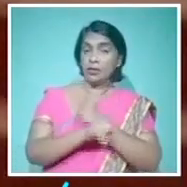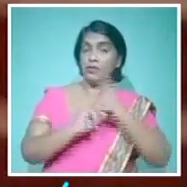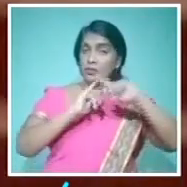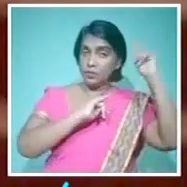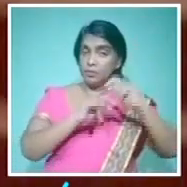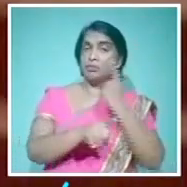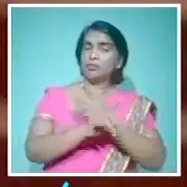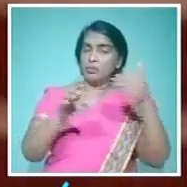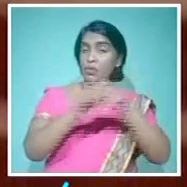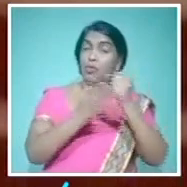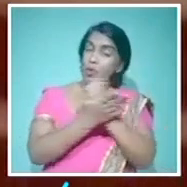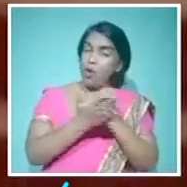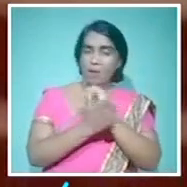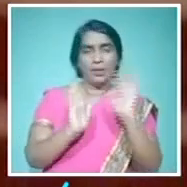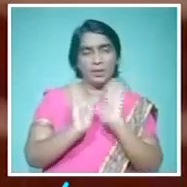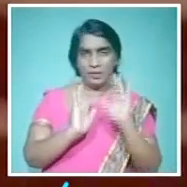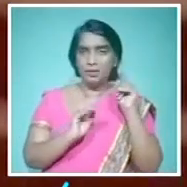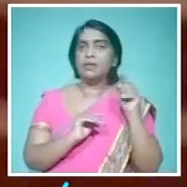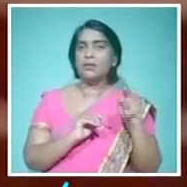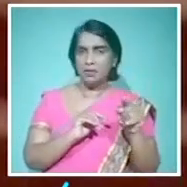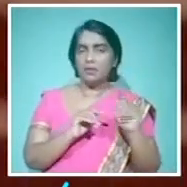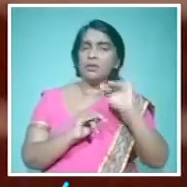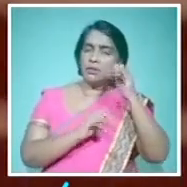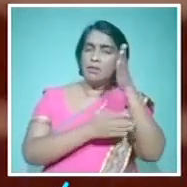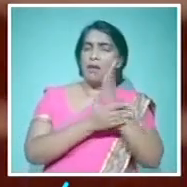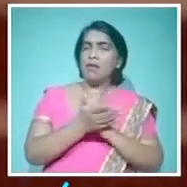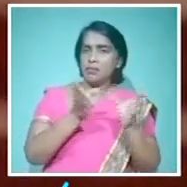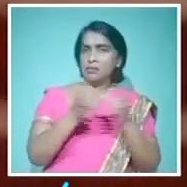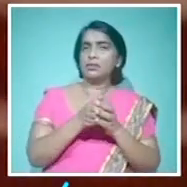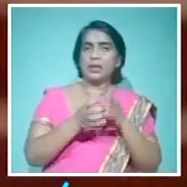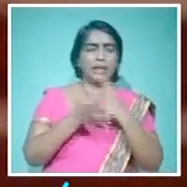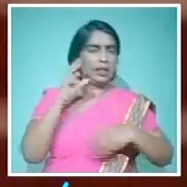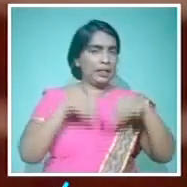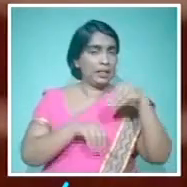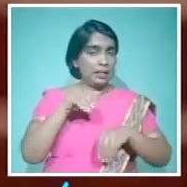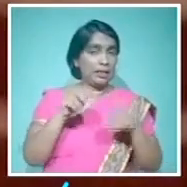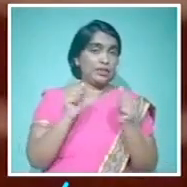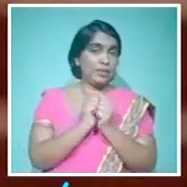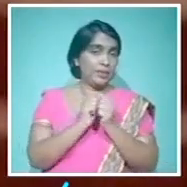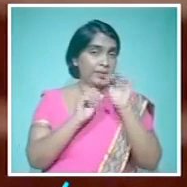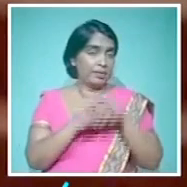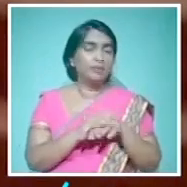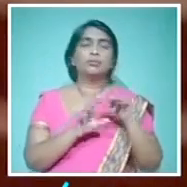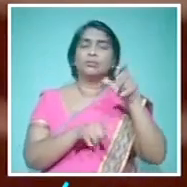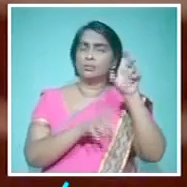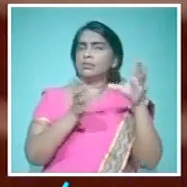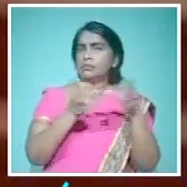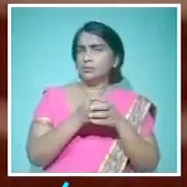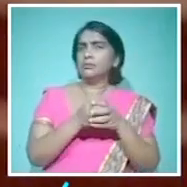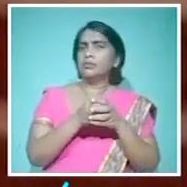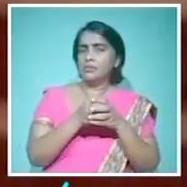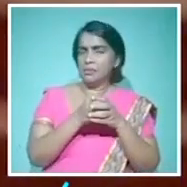මේ සියලු දෙනාම නෙමේ කරු කතානායකතුමනි මේකට යම් කණ්ඩායමක් මේකට දේශපාලන පසුබිමක් තියෙන යම් කණ්ඩායමක්